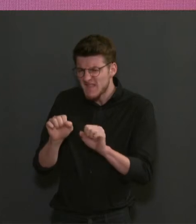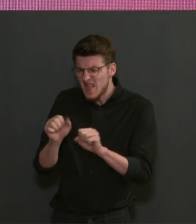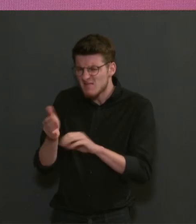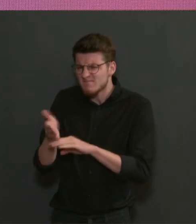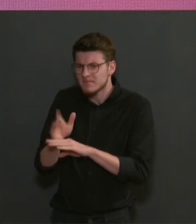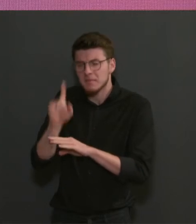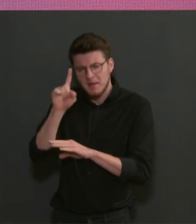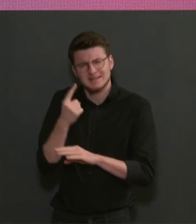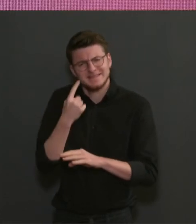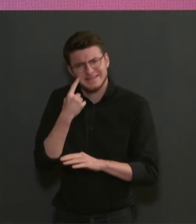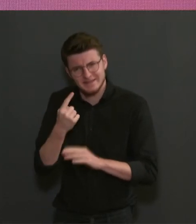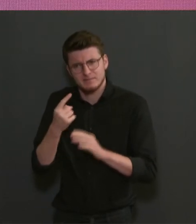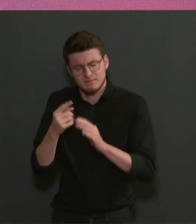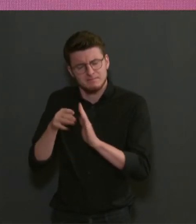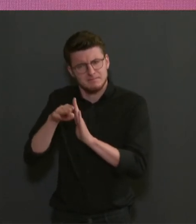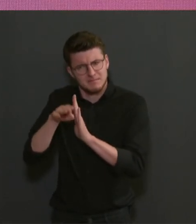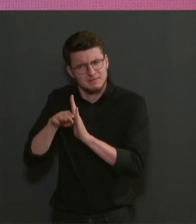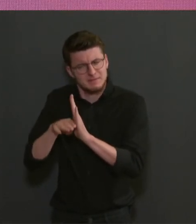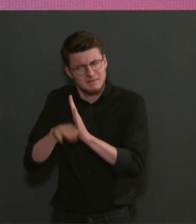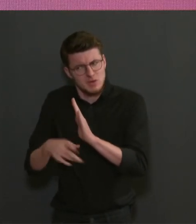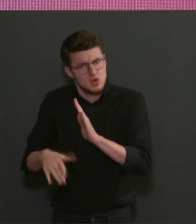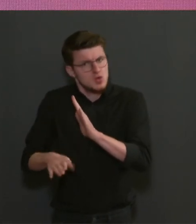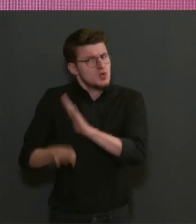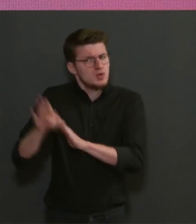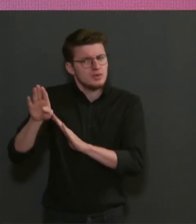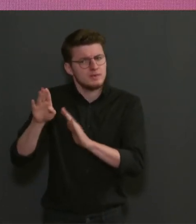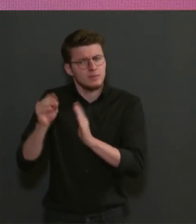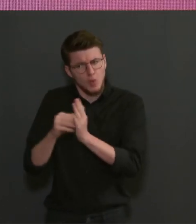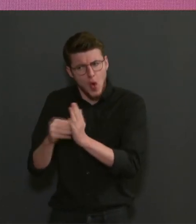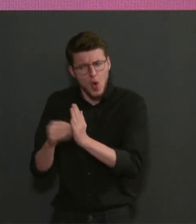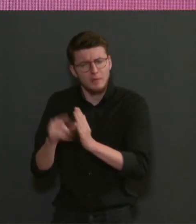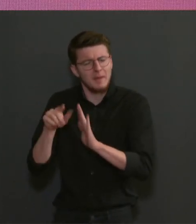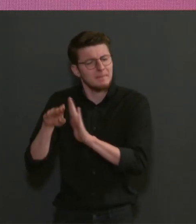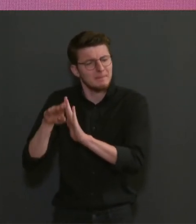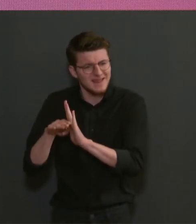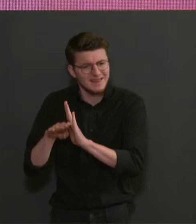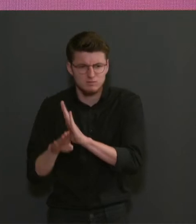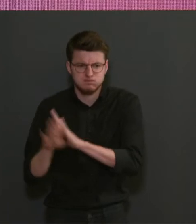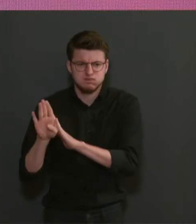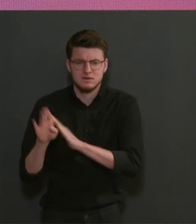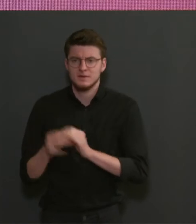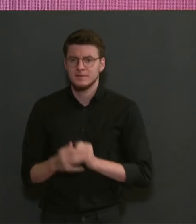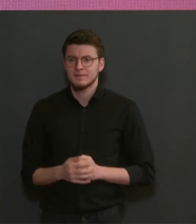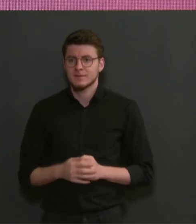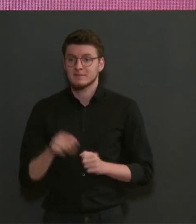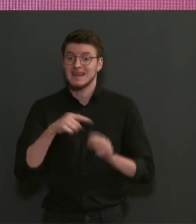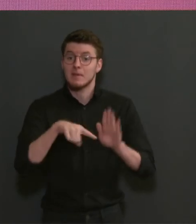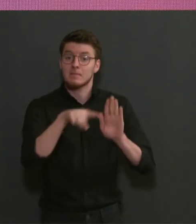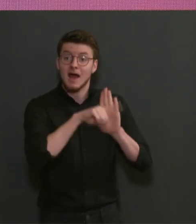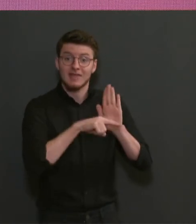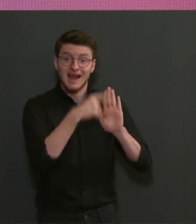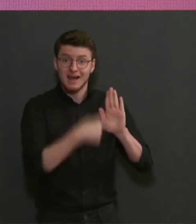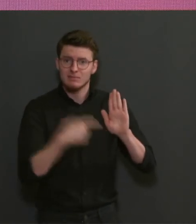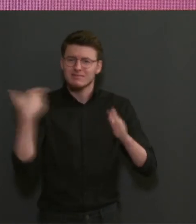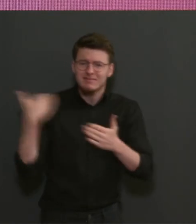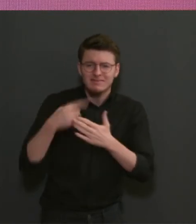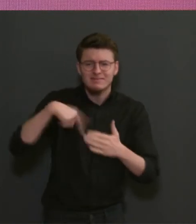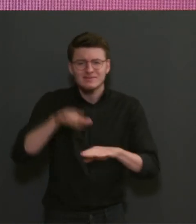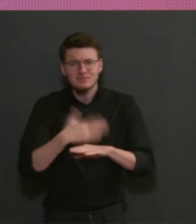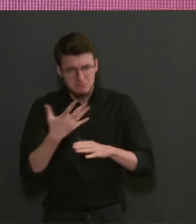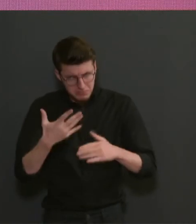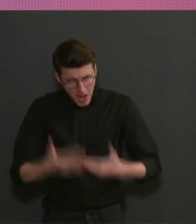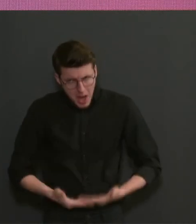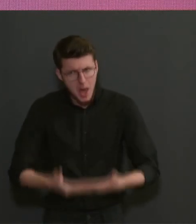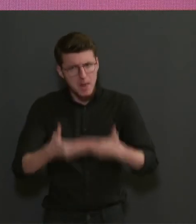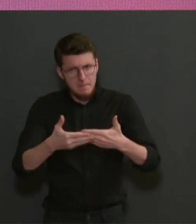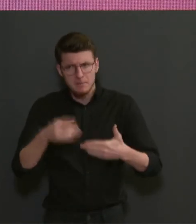Het is duidelijk dat onze inspanningen beginnen te werken, maar de weg naar beneden is nog lang en we zullen het huidige